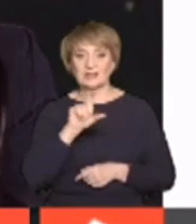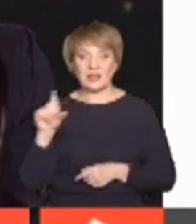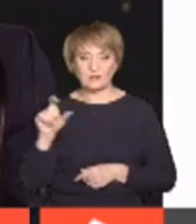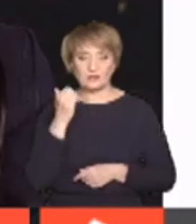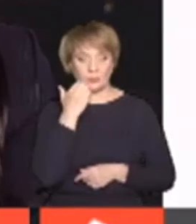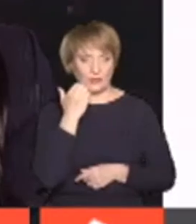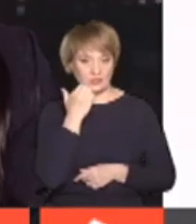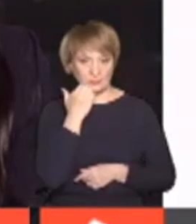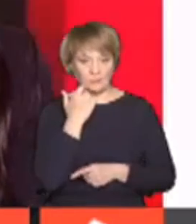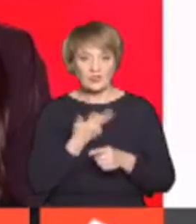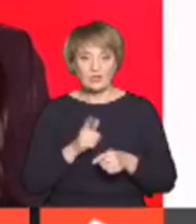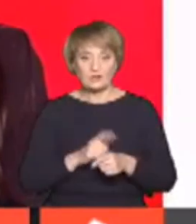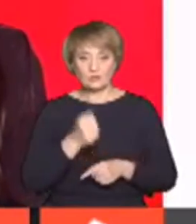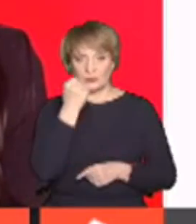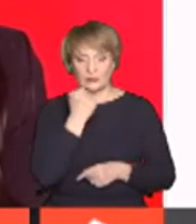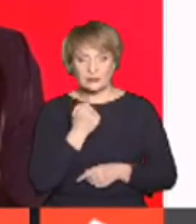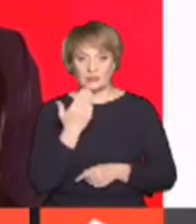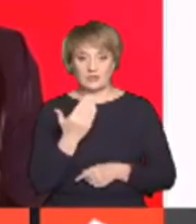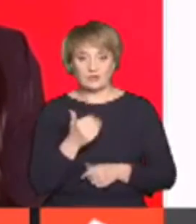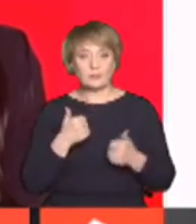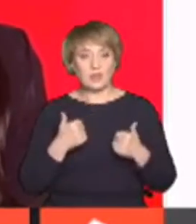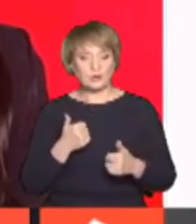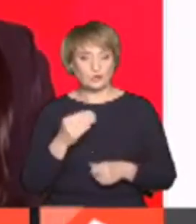Але дуже вам дякую. От якраз дуже слушну думку ви